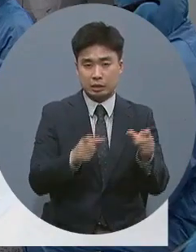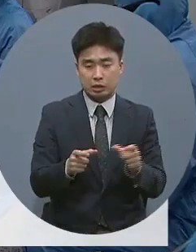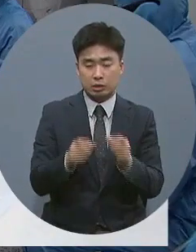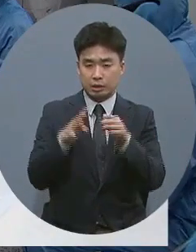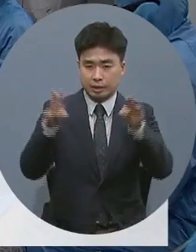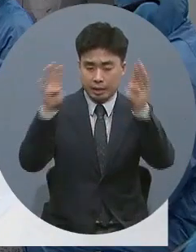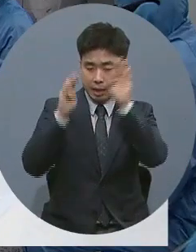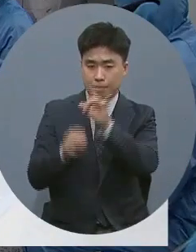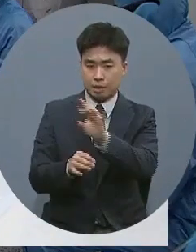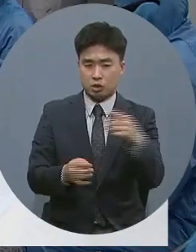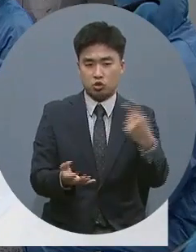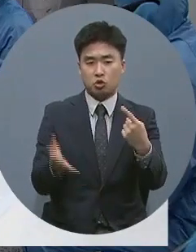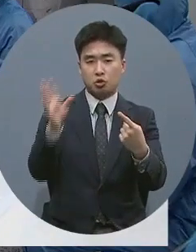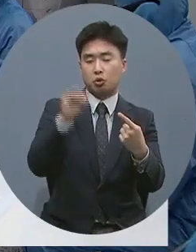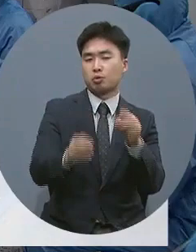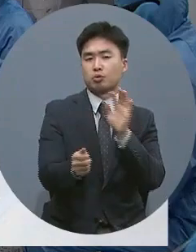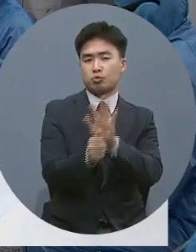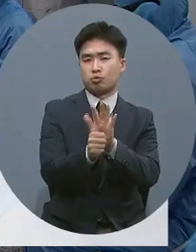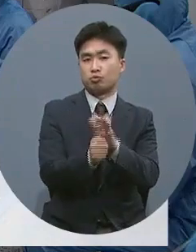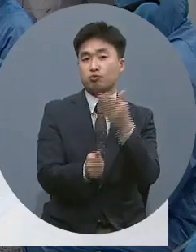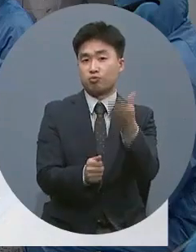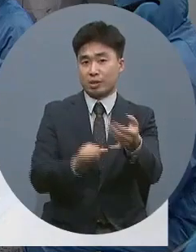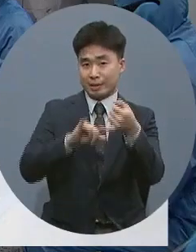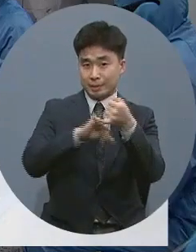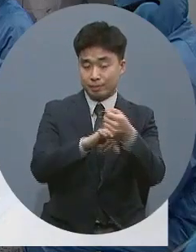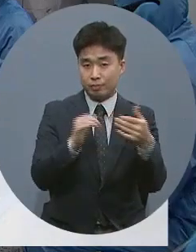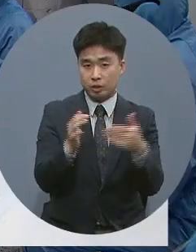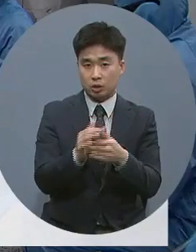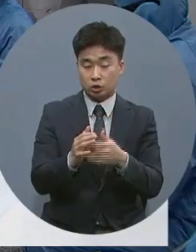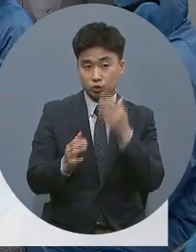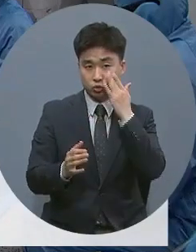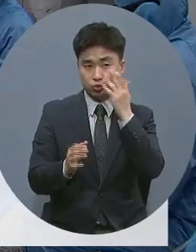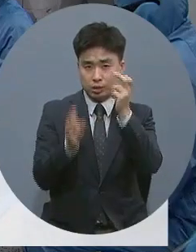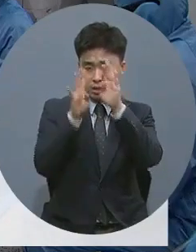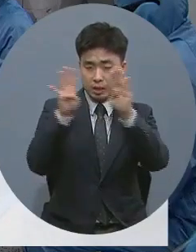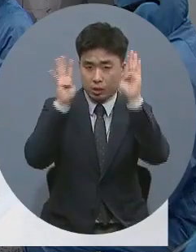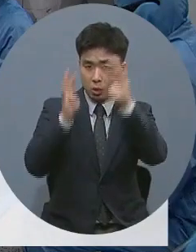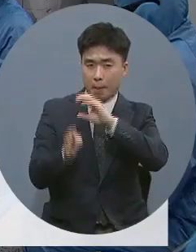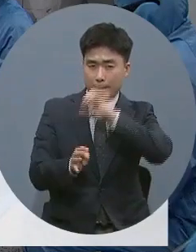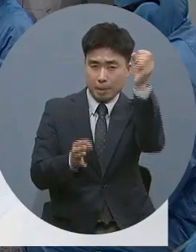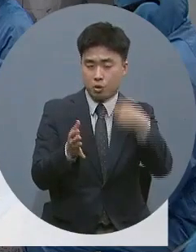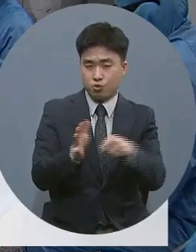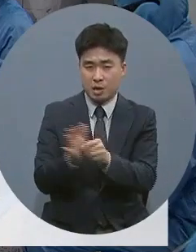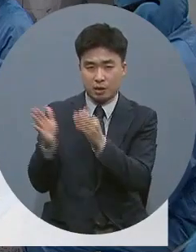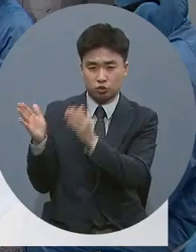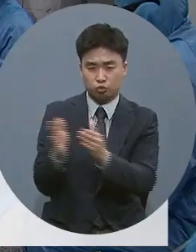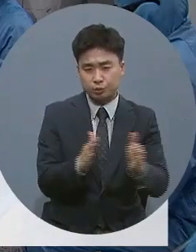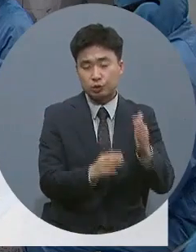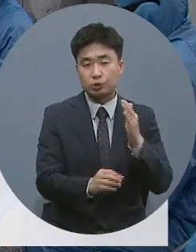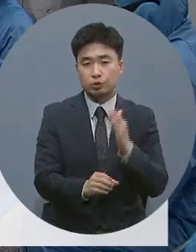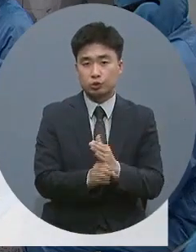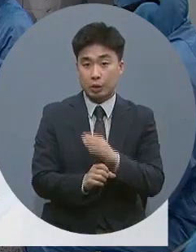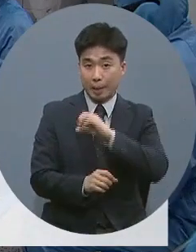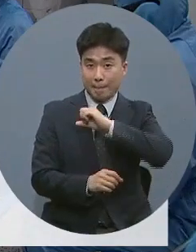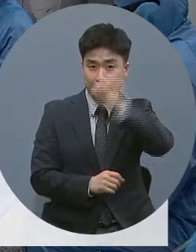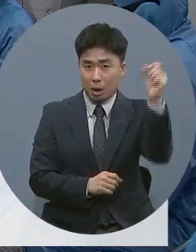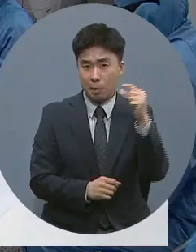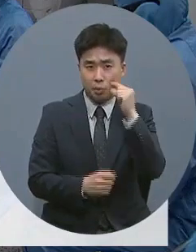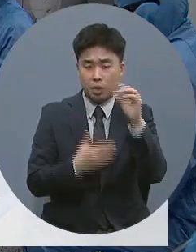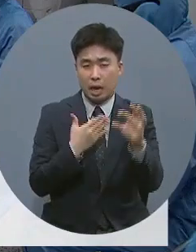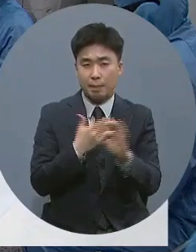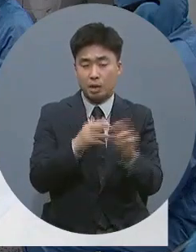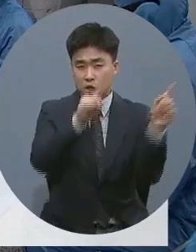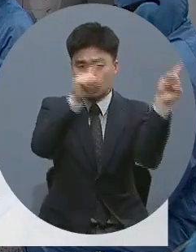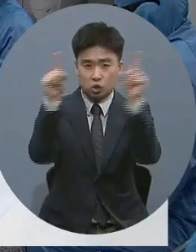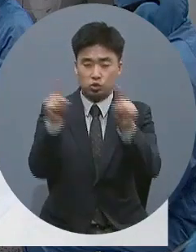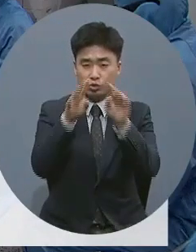원씩 지원하기로 했습니다. 울산대도 글로컬 대학에 선정되기 위해 박차를 가하고 있는데 선정되지 못하면